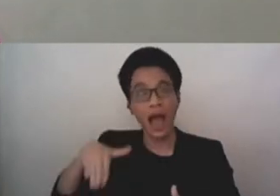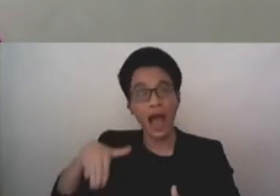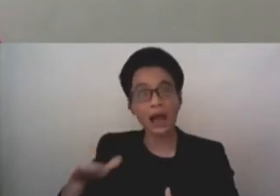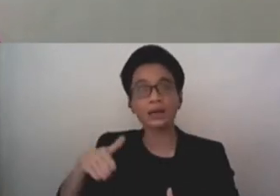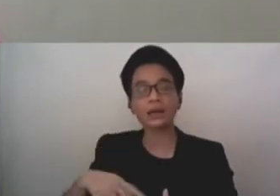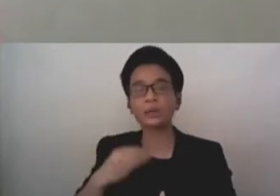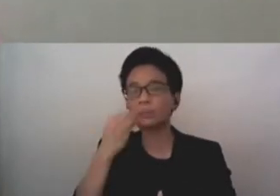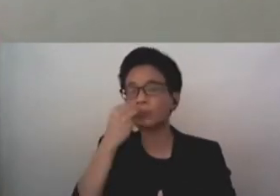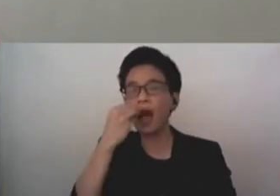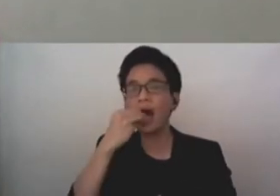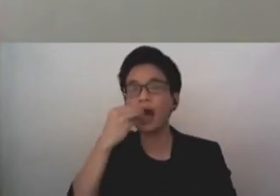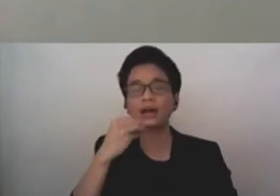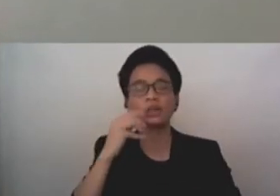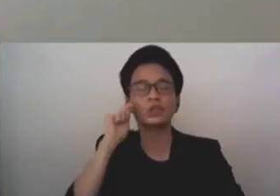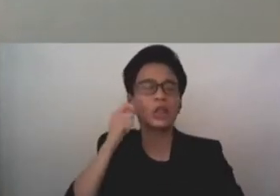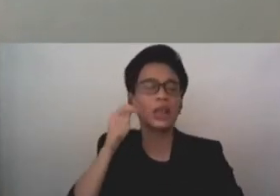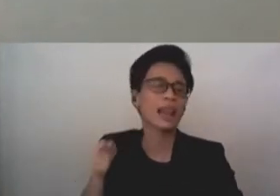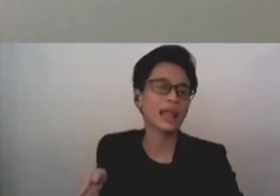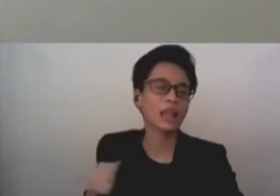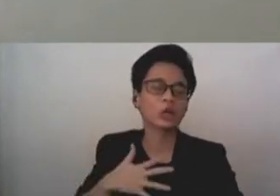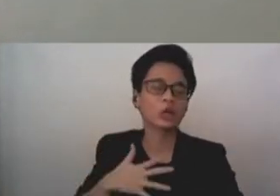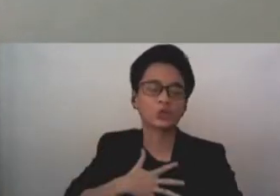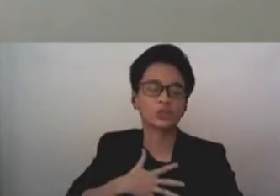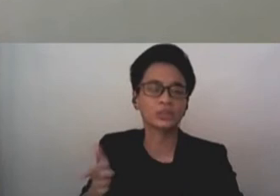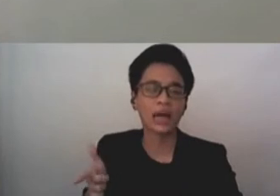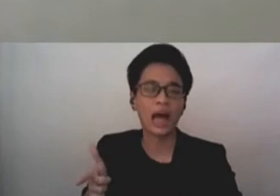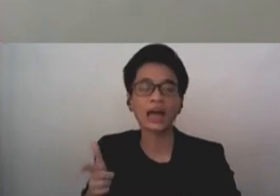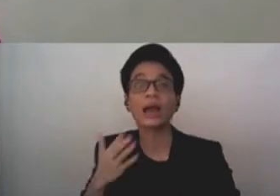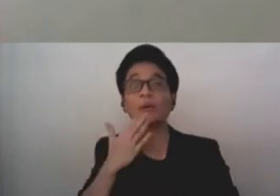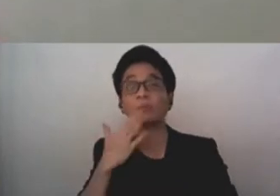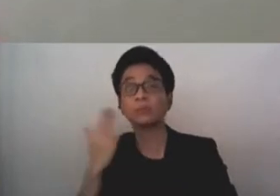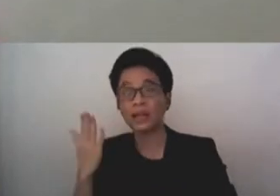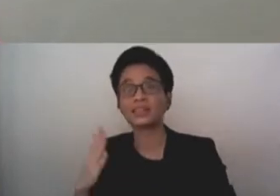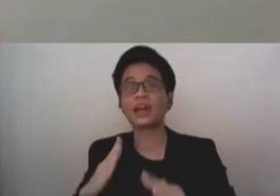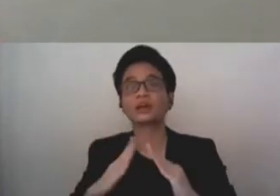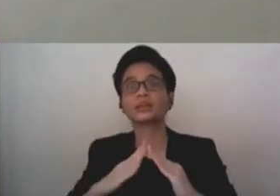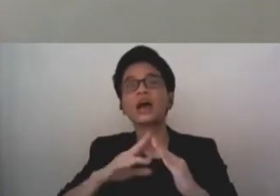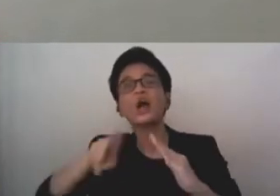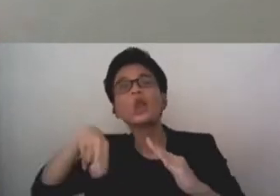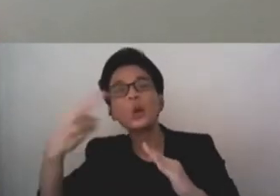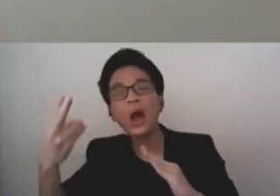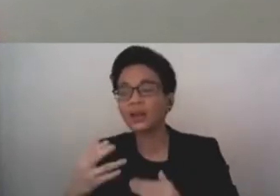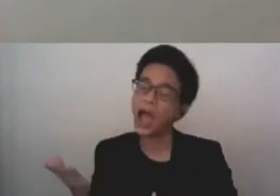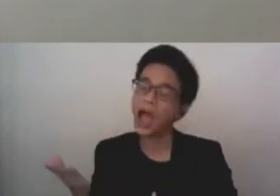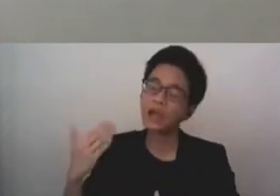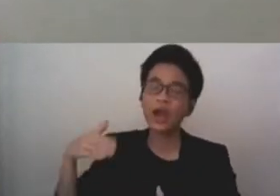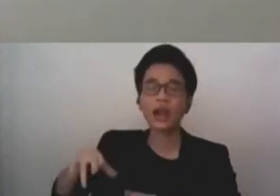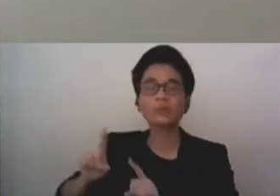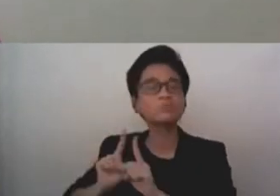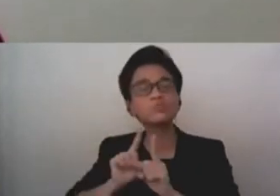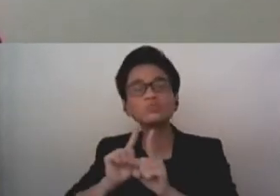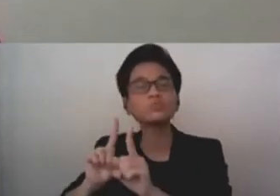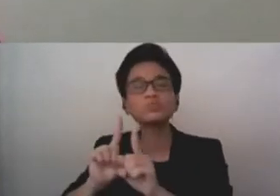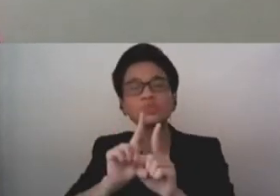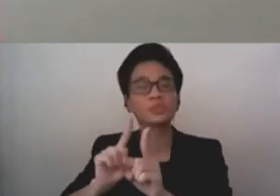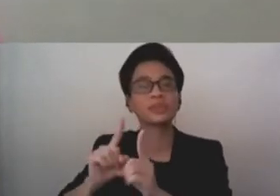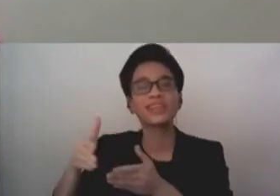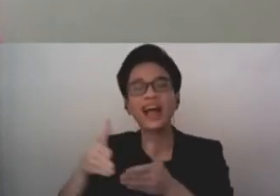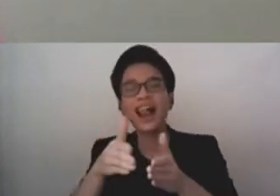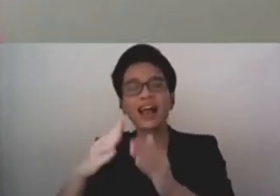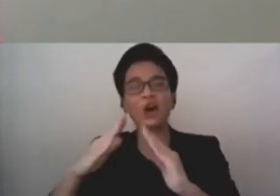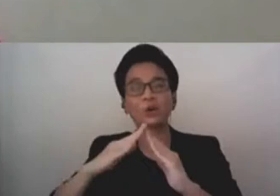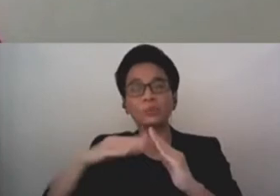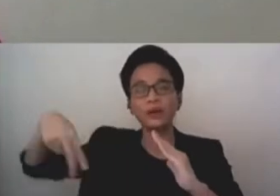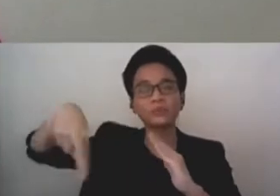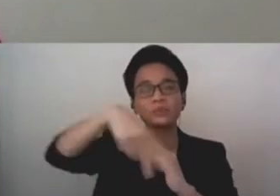gitu. Jadi saya biasanya kalau mau makan, ajak keluar. Jadi saya jalan-jalan gitu lingkungan sekitar, atau kalau nggak